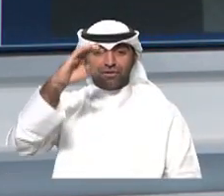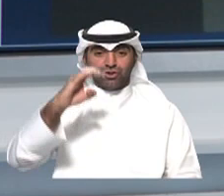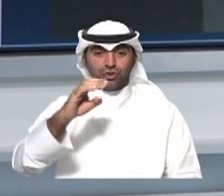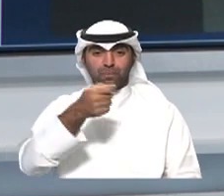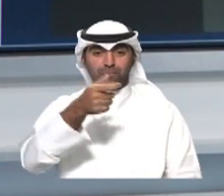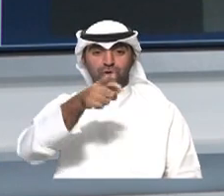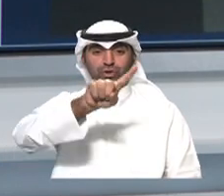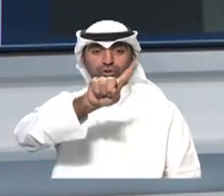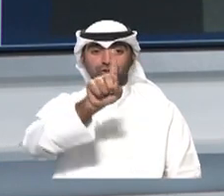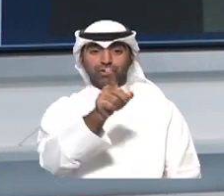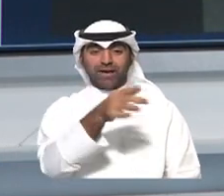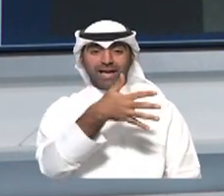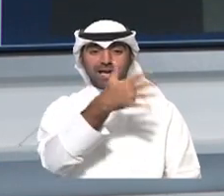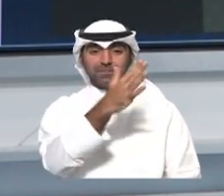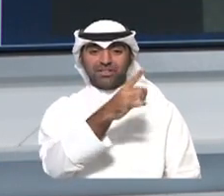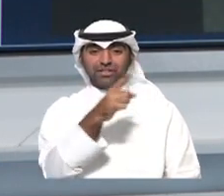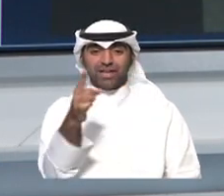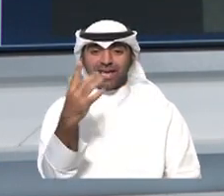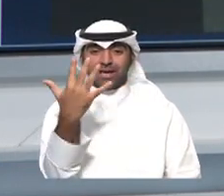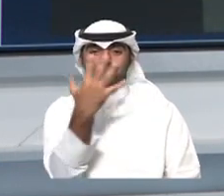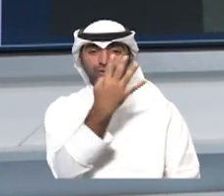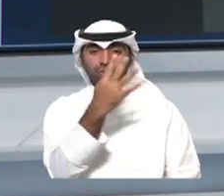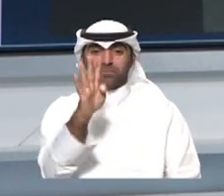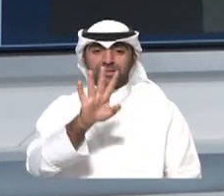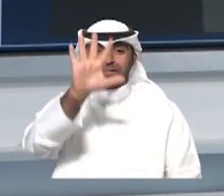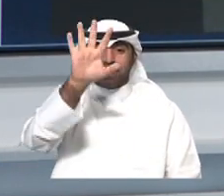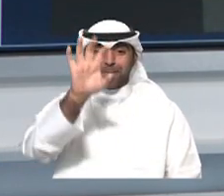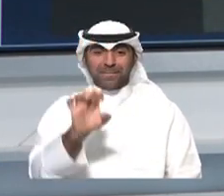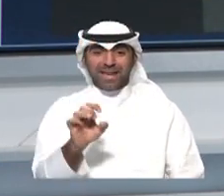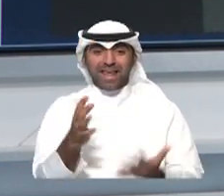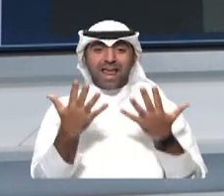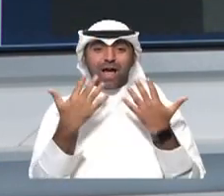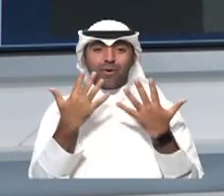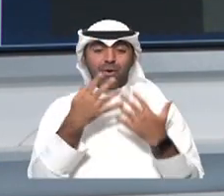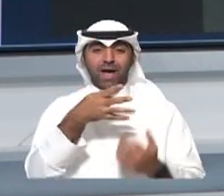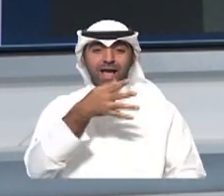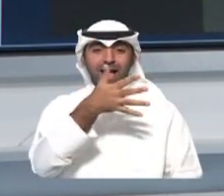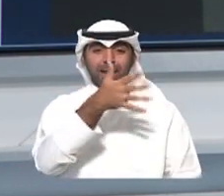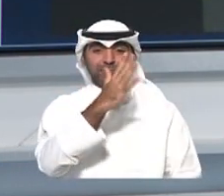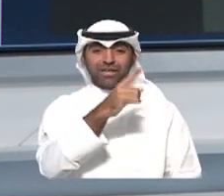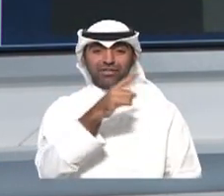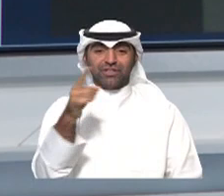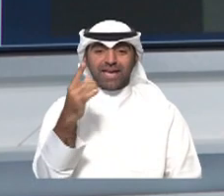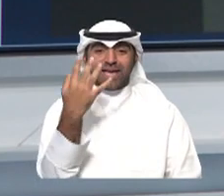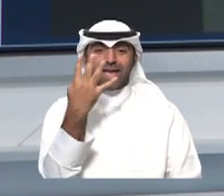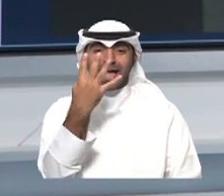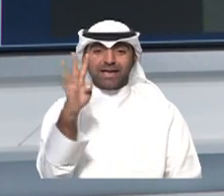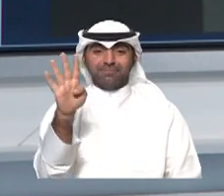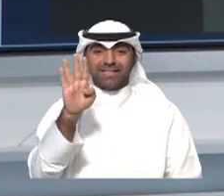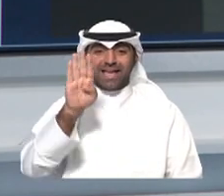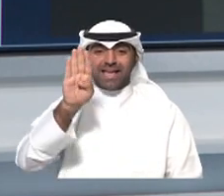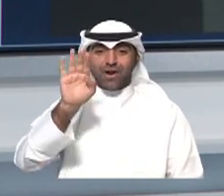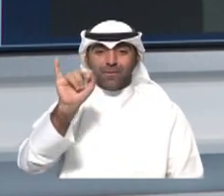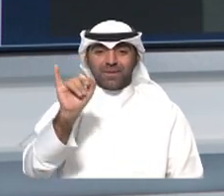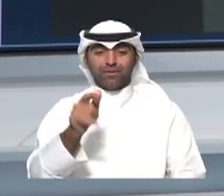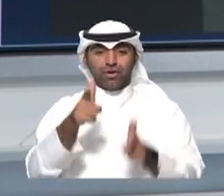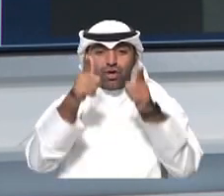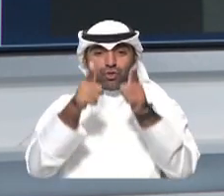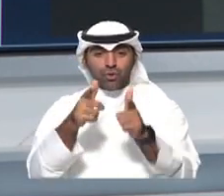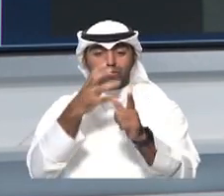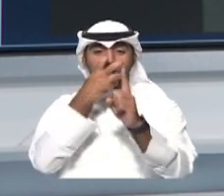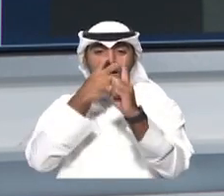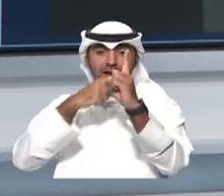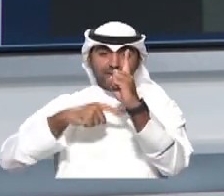45 كيلومتر في الساعة، ومساء ما بين 15 إلى 40 كيلومتر في الساعة. أجواء معتدلة إلى دافئة خلال فترة النهار،